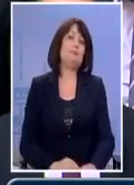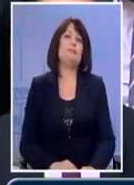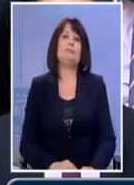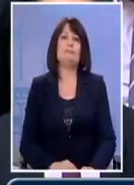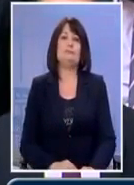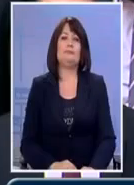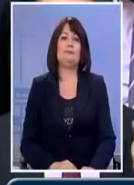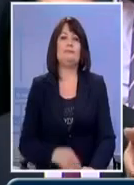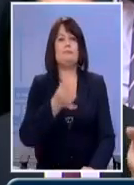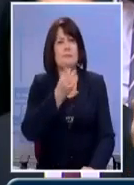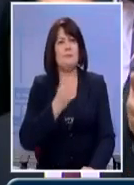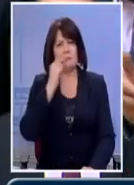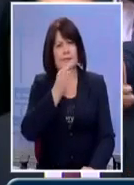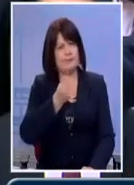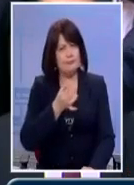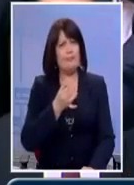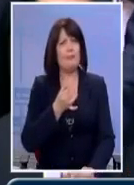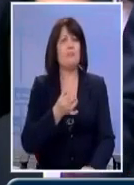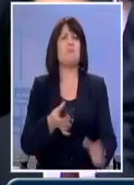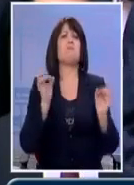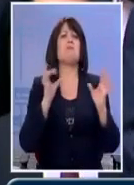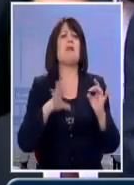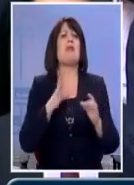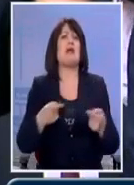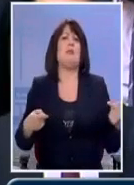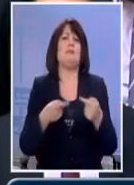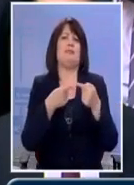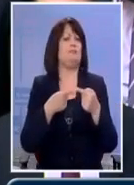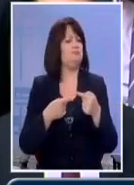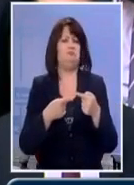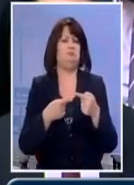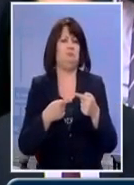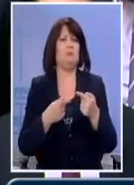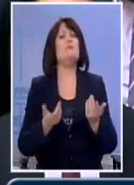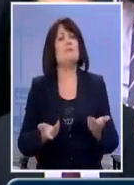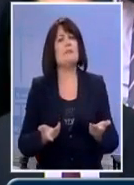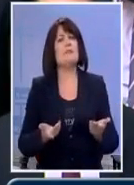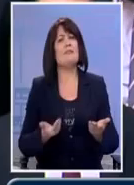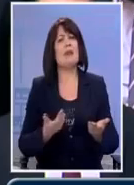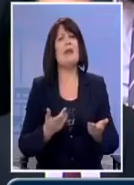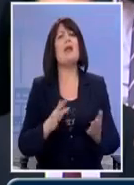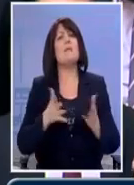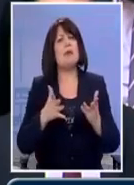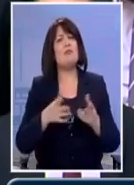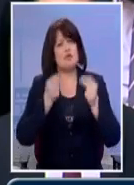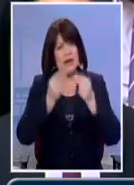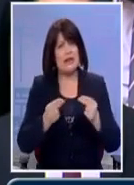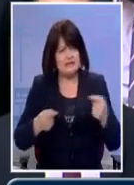Είπε ακόμη ο Πρωθυπουργός ότι κανείς δεν επιθυμεί τη ρήξη. Μη Μήπως η ρήξη τελικά είναι μια